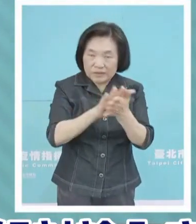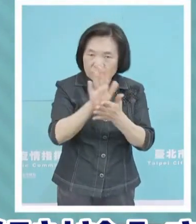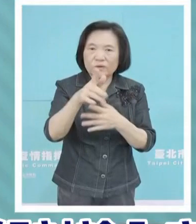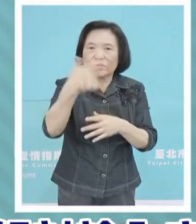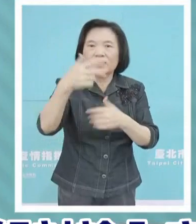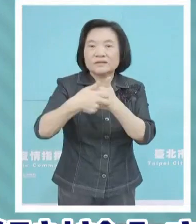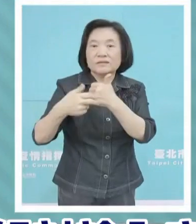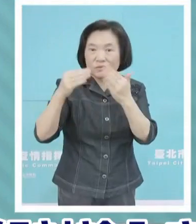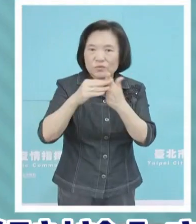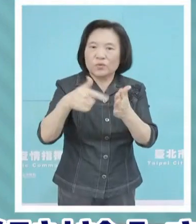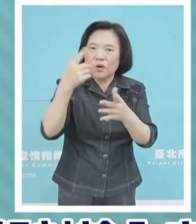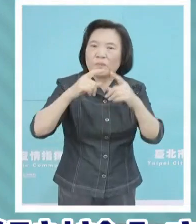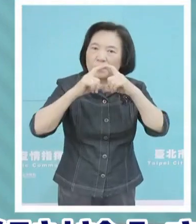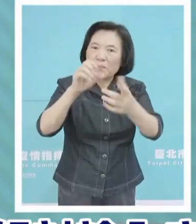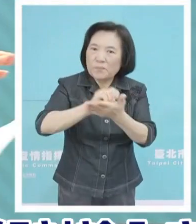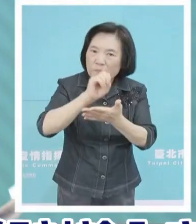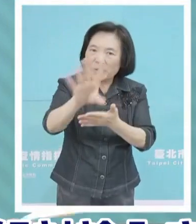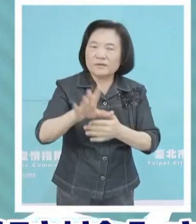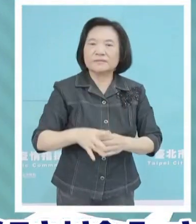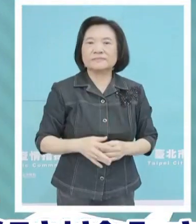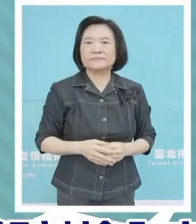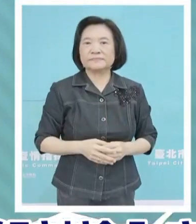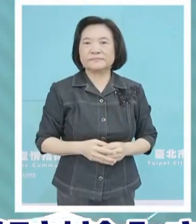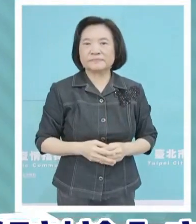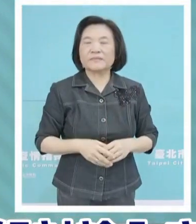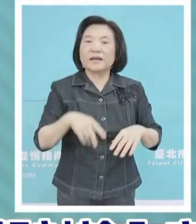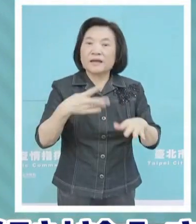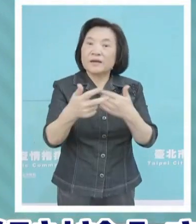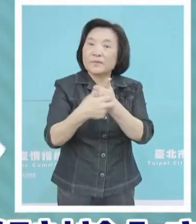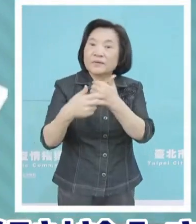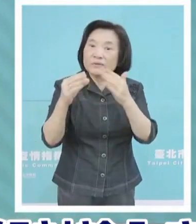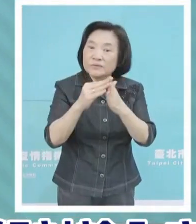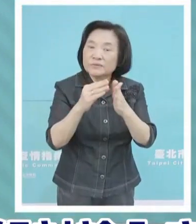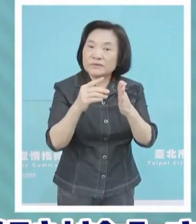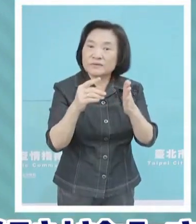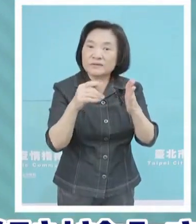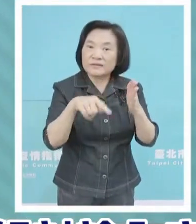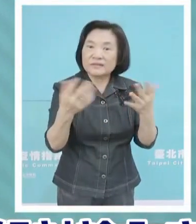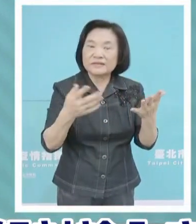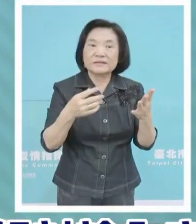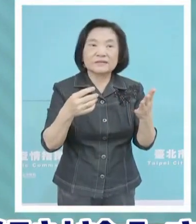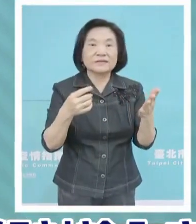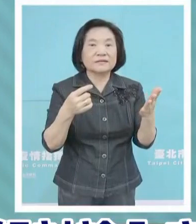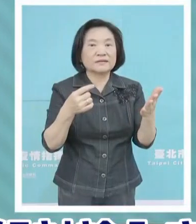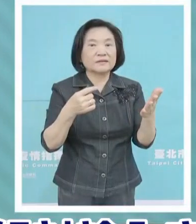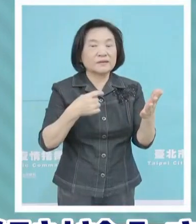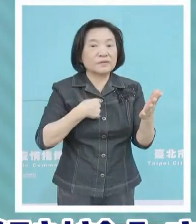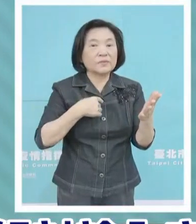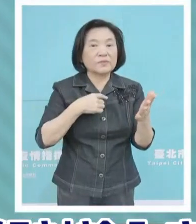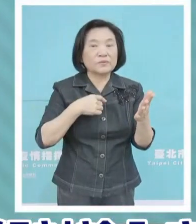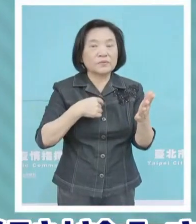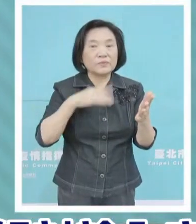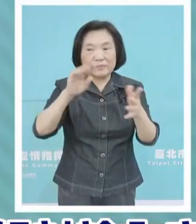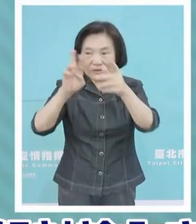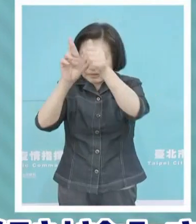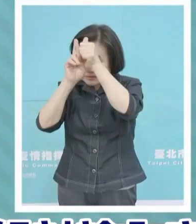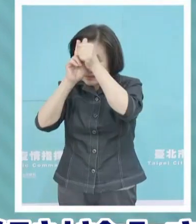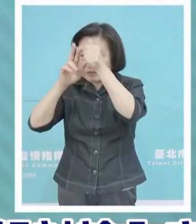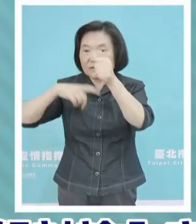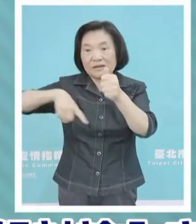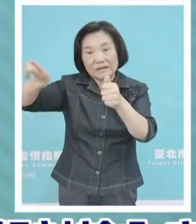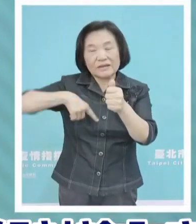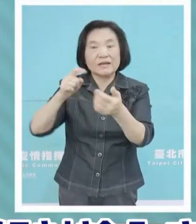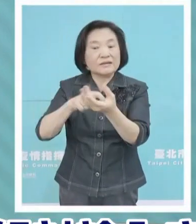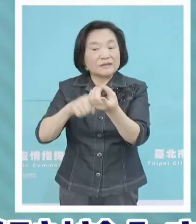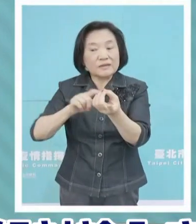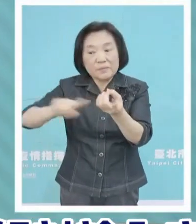局，我还把我跟许金川的简讯都贴在这个群组里面，